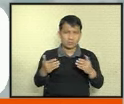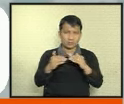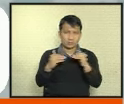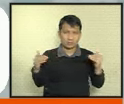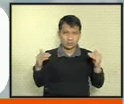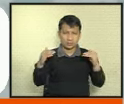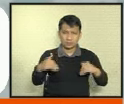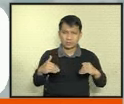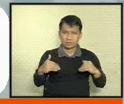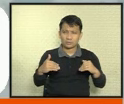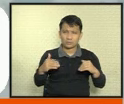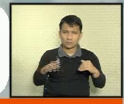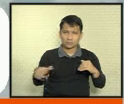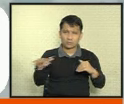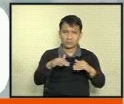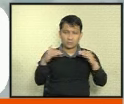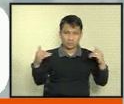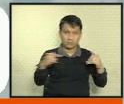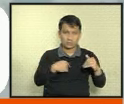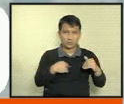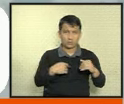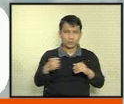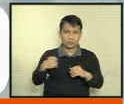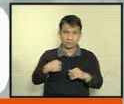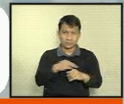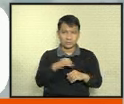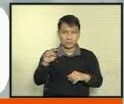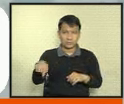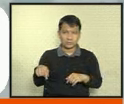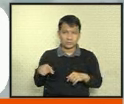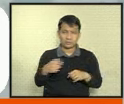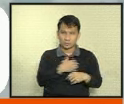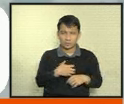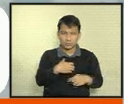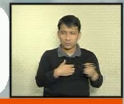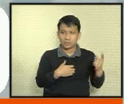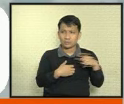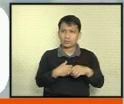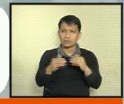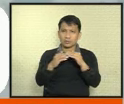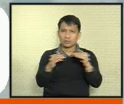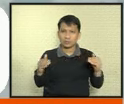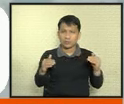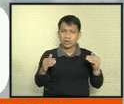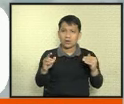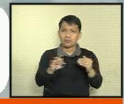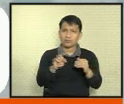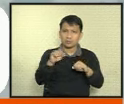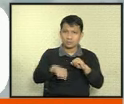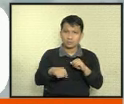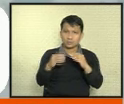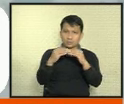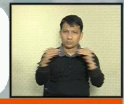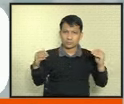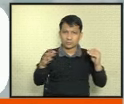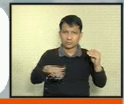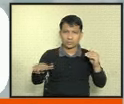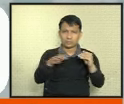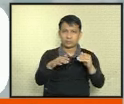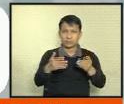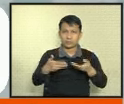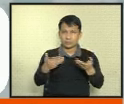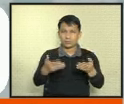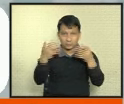po yung pag-aayos nilang dalawa ng aming empleyado at kung siya nagre-reklamo. Para at least maging fair po lahat yung pagbibigay